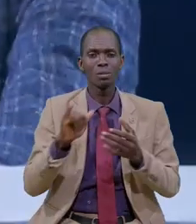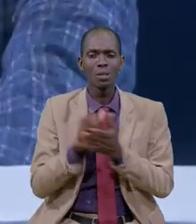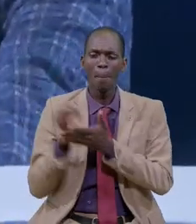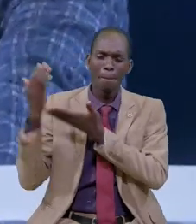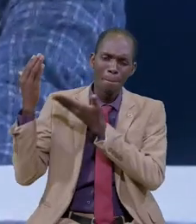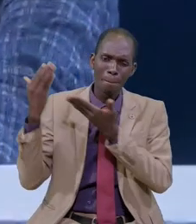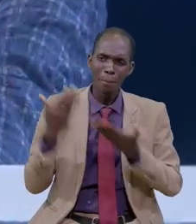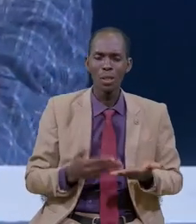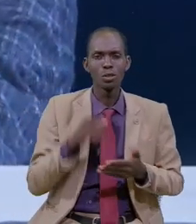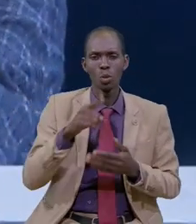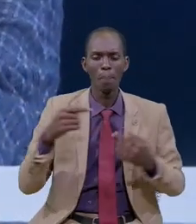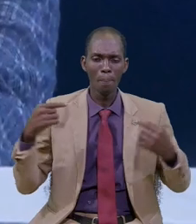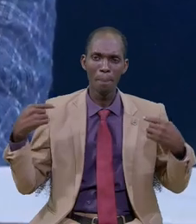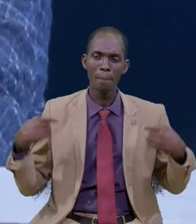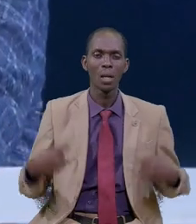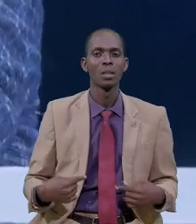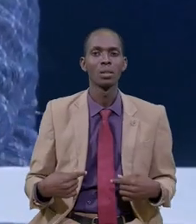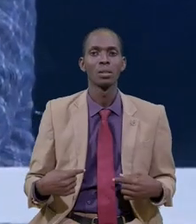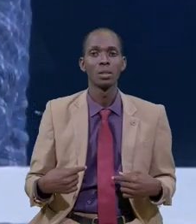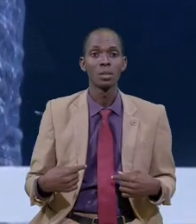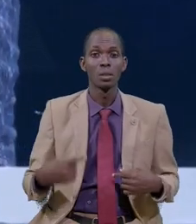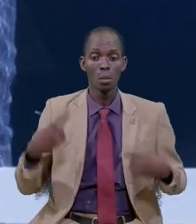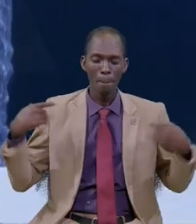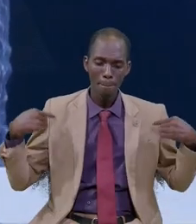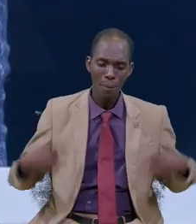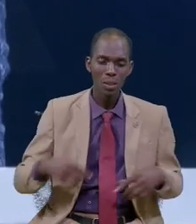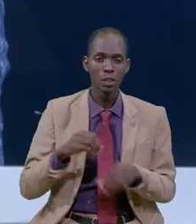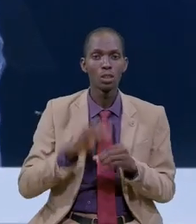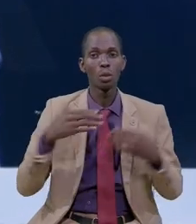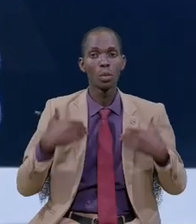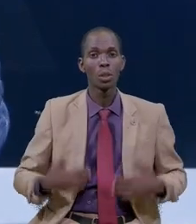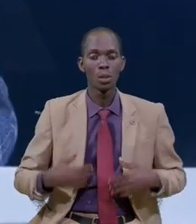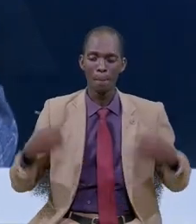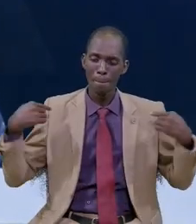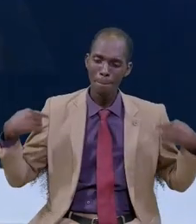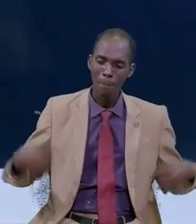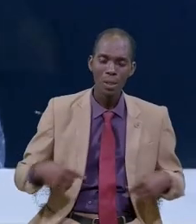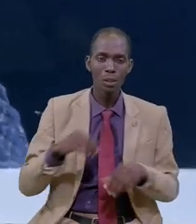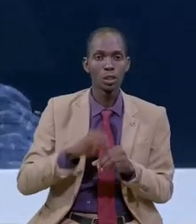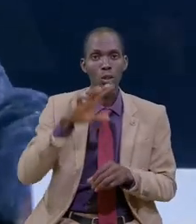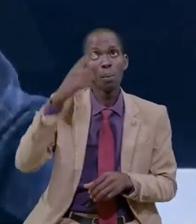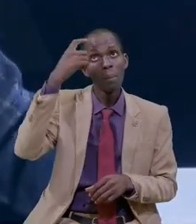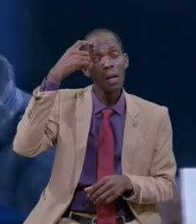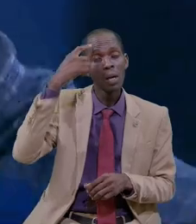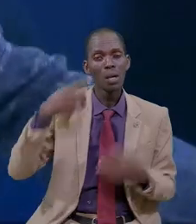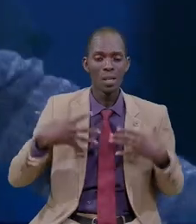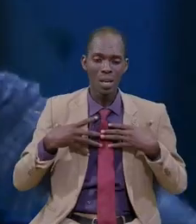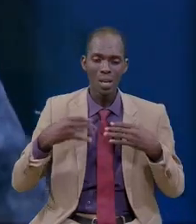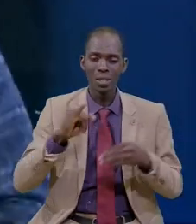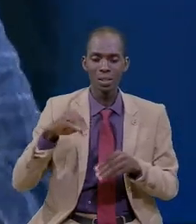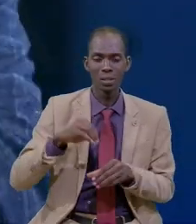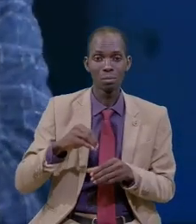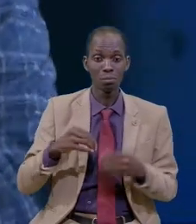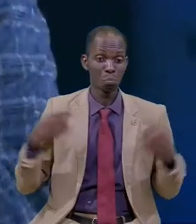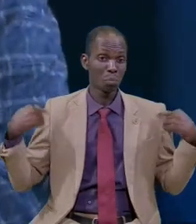les maladies qui te donnent la douleur. Pain in your body. Il colle la douleur dans le corps. Pain in your mind. Il colle la douleur dans ton esprit. Pain in your soul. Il colle la douleur dans